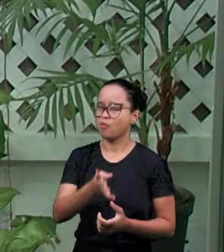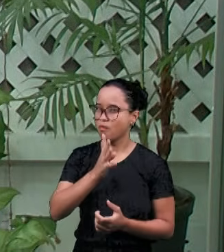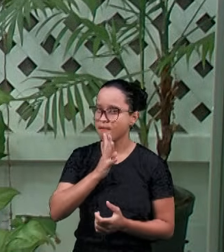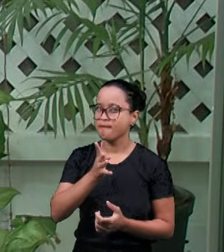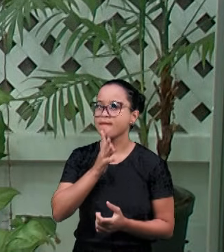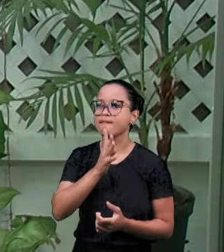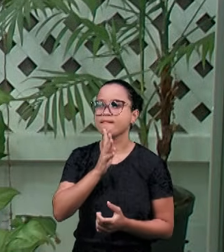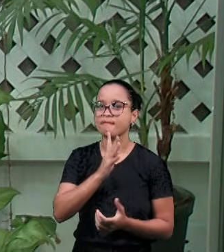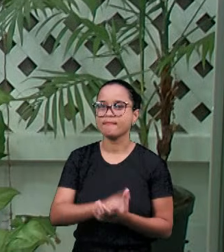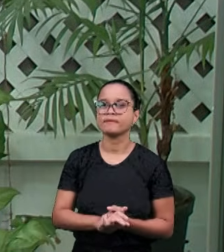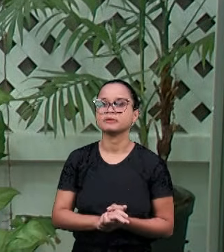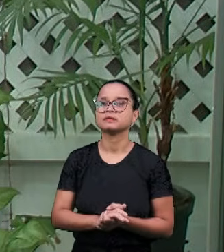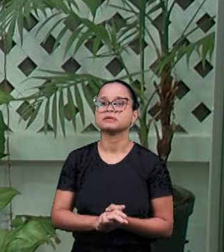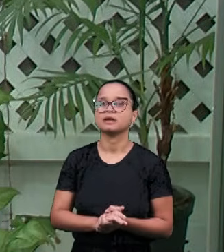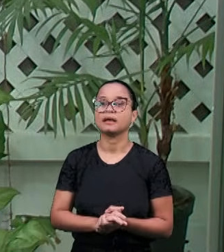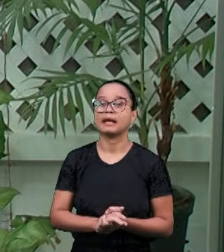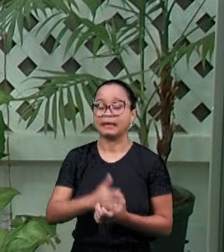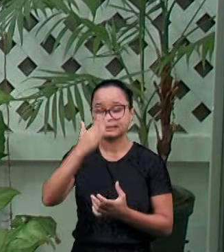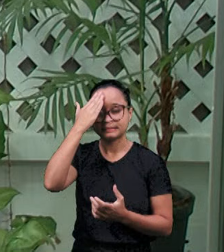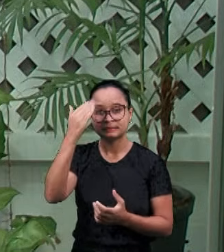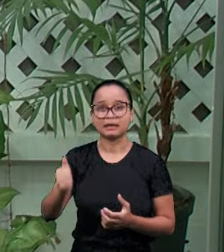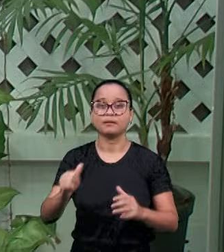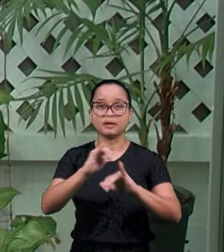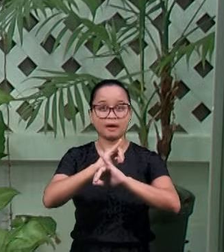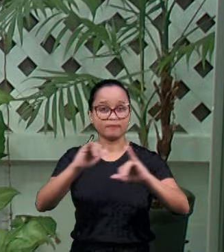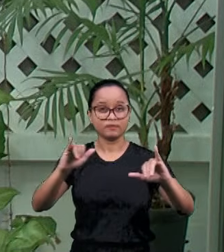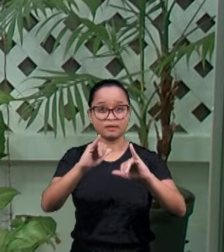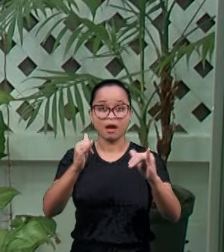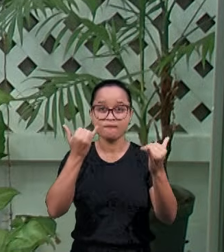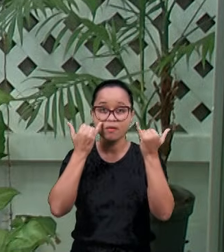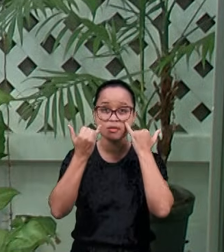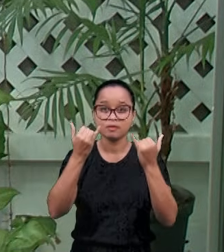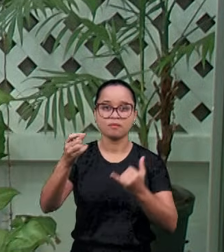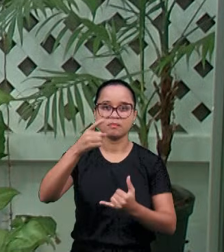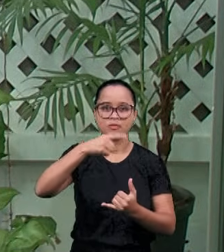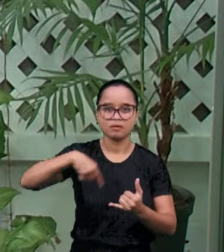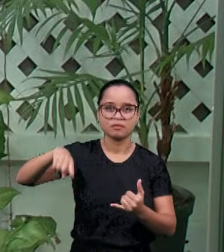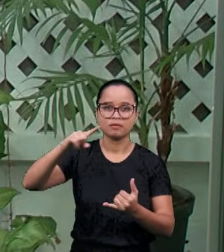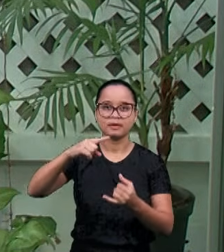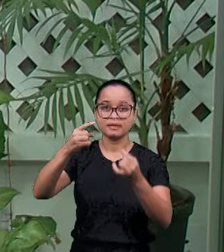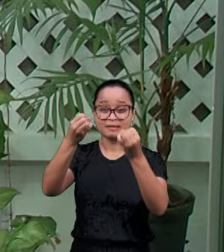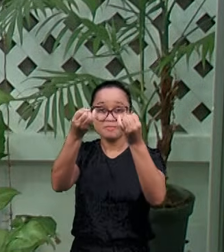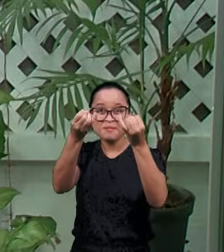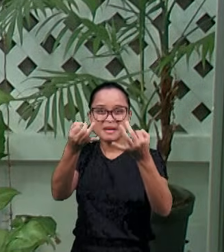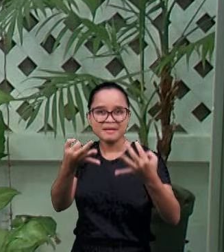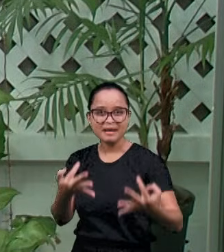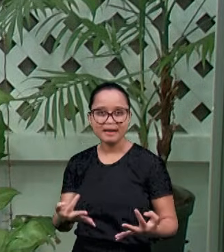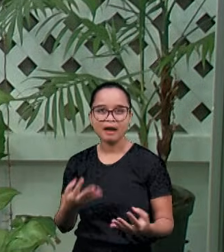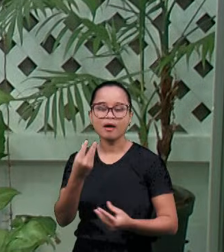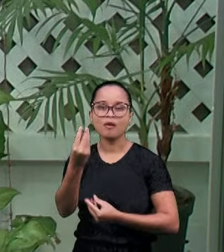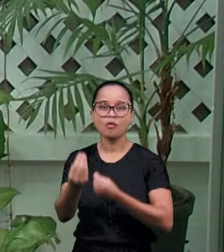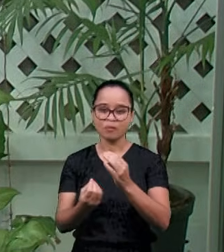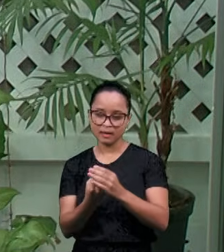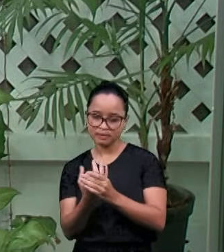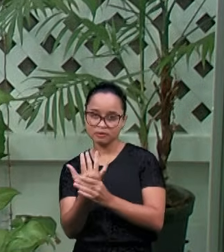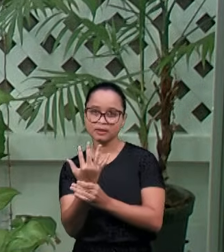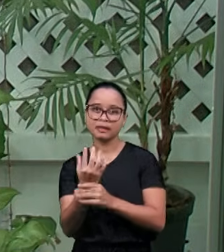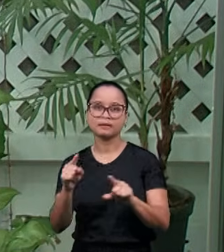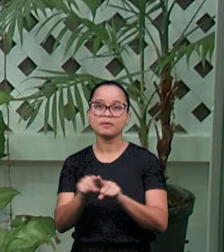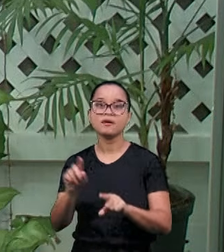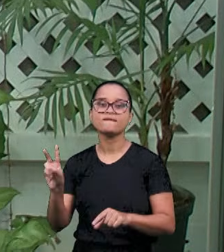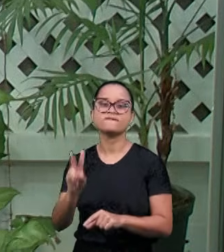connaît nous informer et dire comment cette perle est créée, la valeur de cette perle,